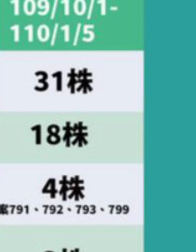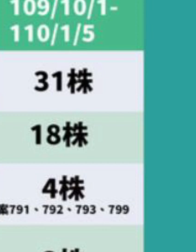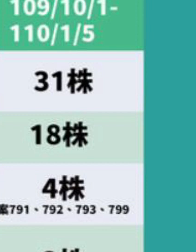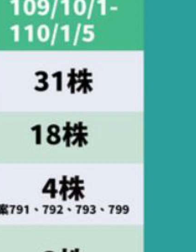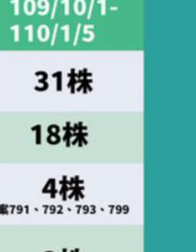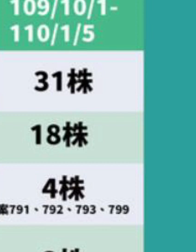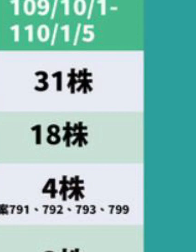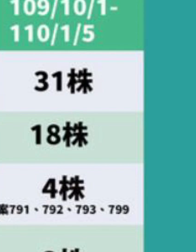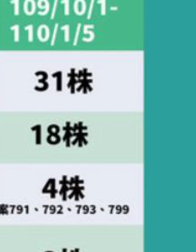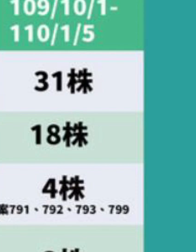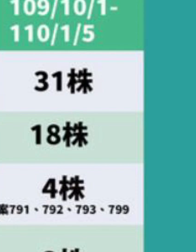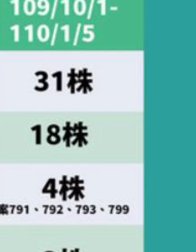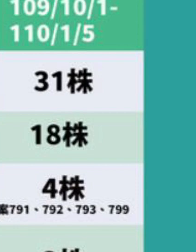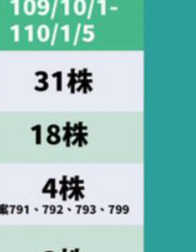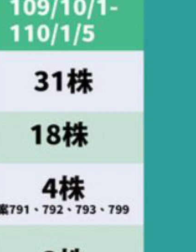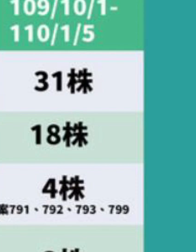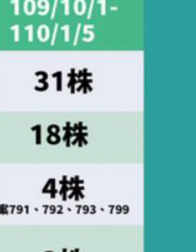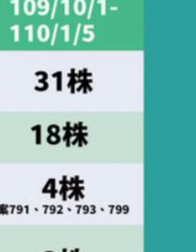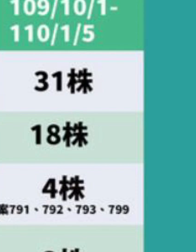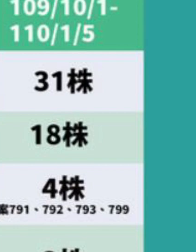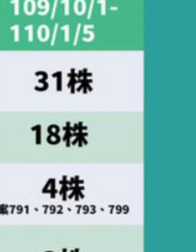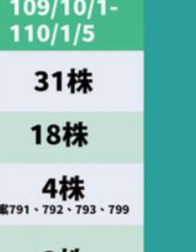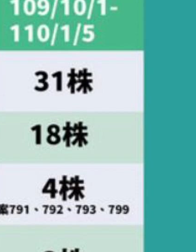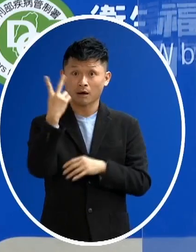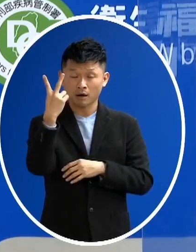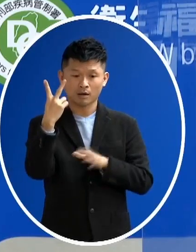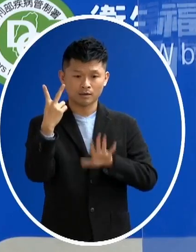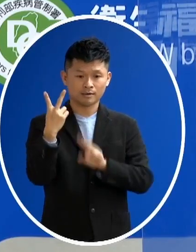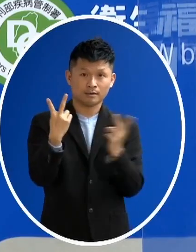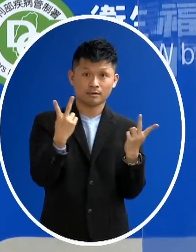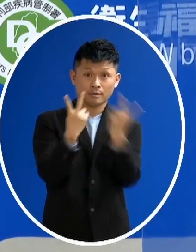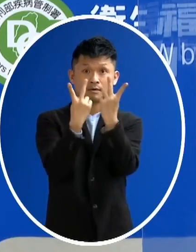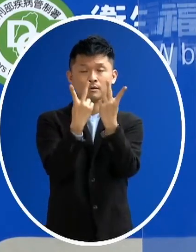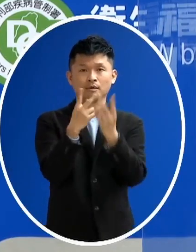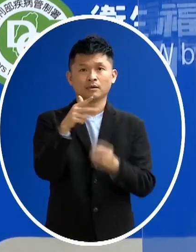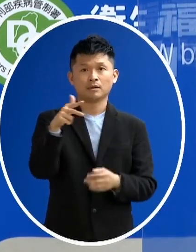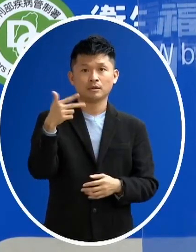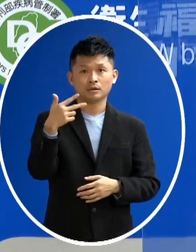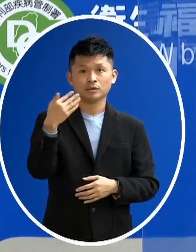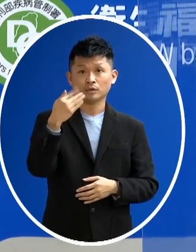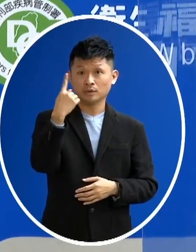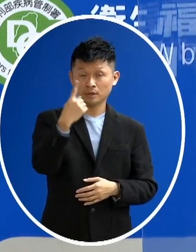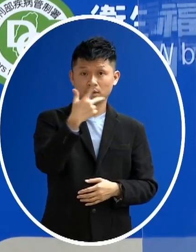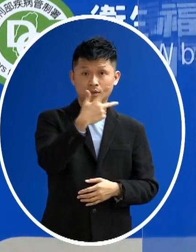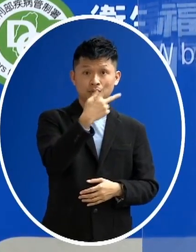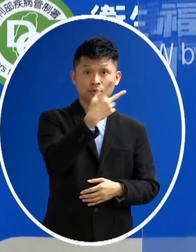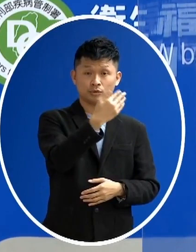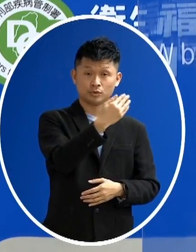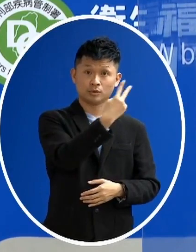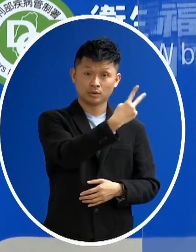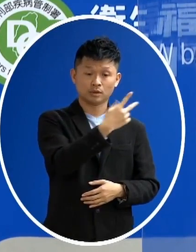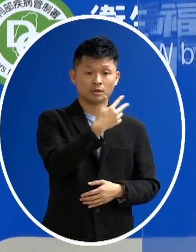家报告是2株，我们今天又验出2株，是791、792、793、